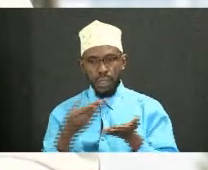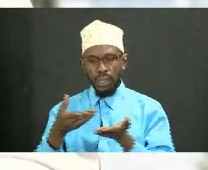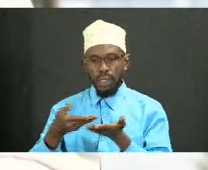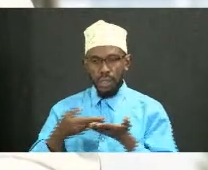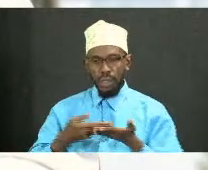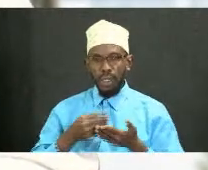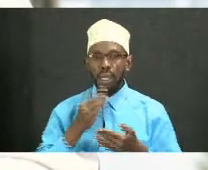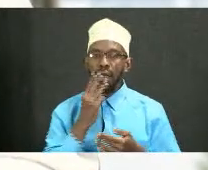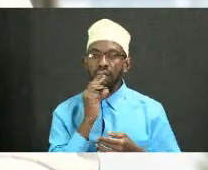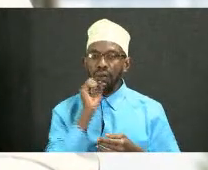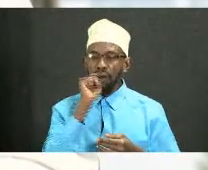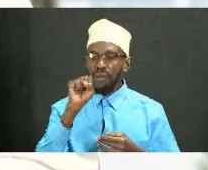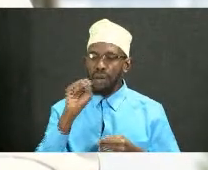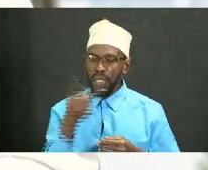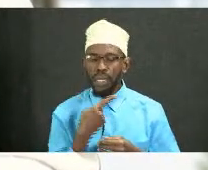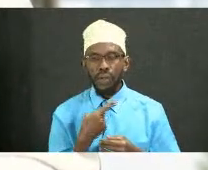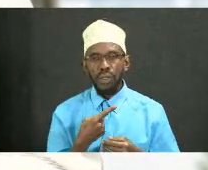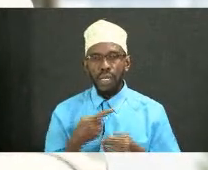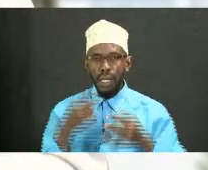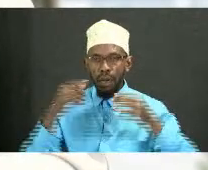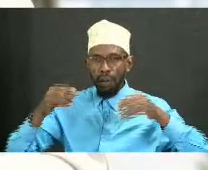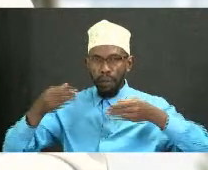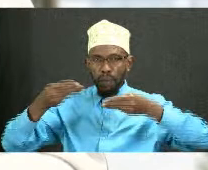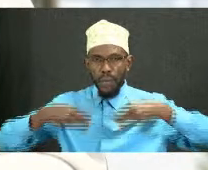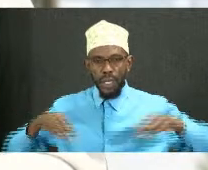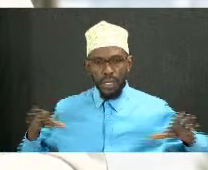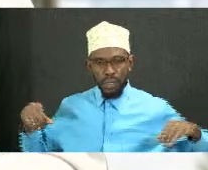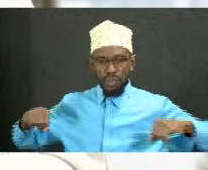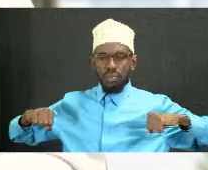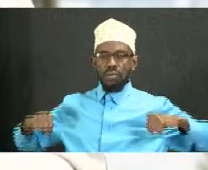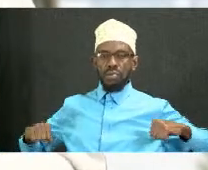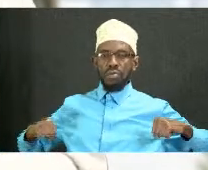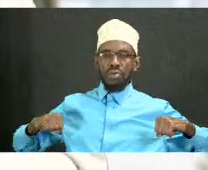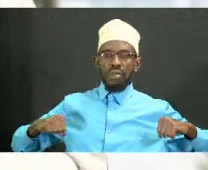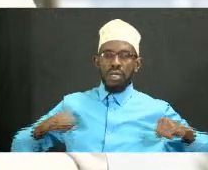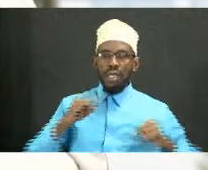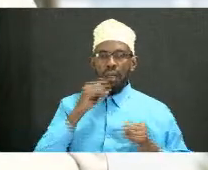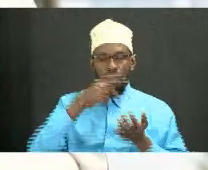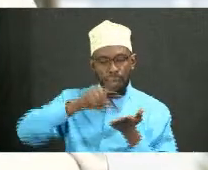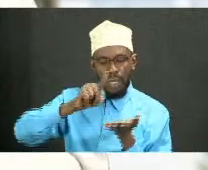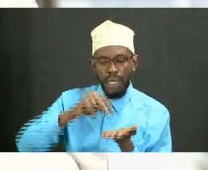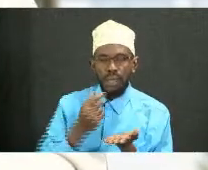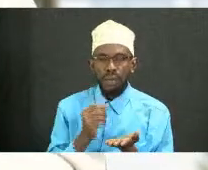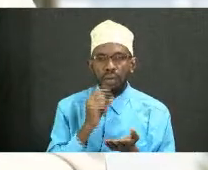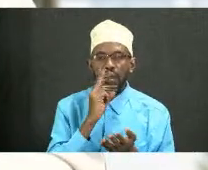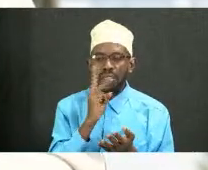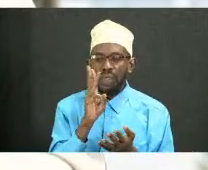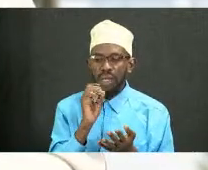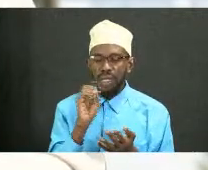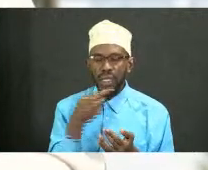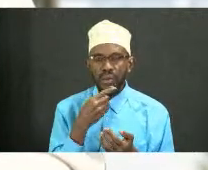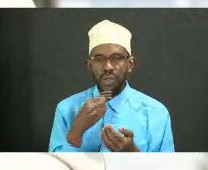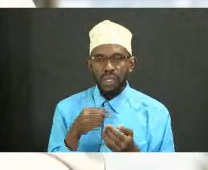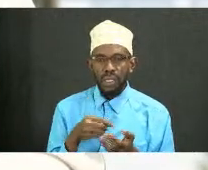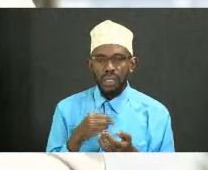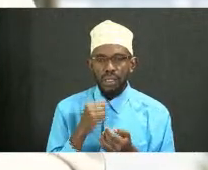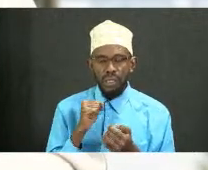mkopo wa 500 kwenda kununua furniture za nyumbani. Hata kama miaka mingapi, pengine pato lake ni 30,000,